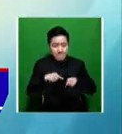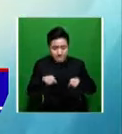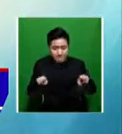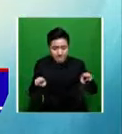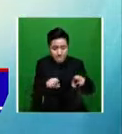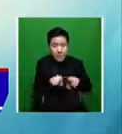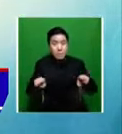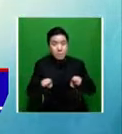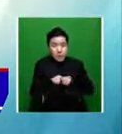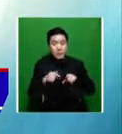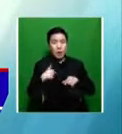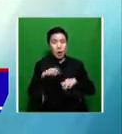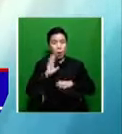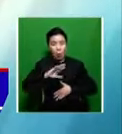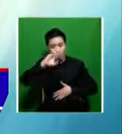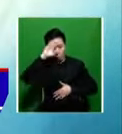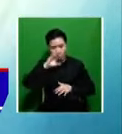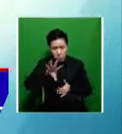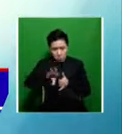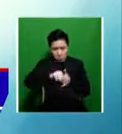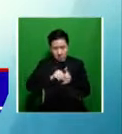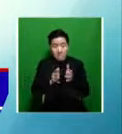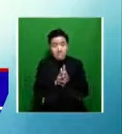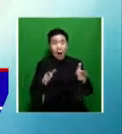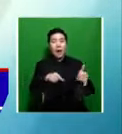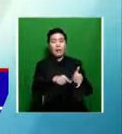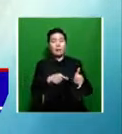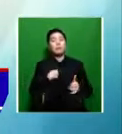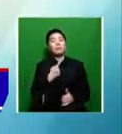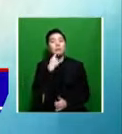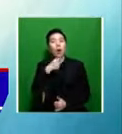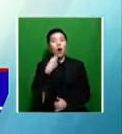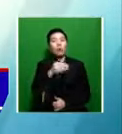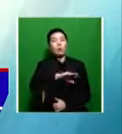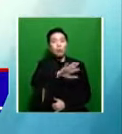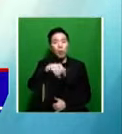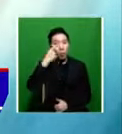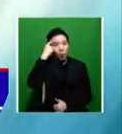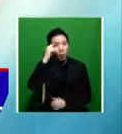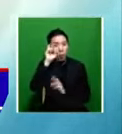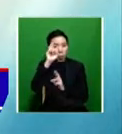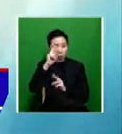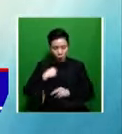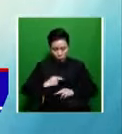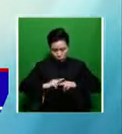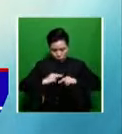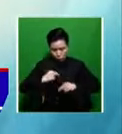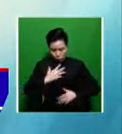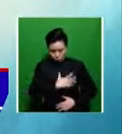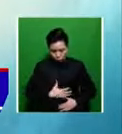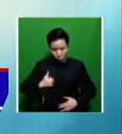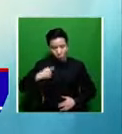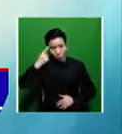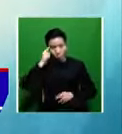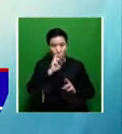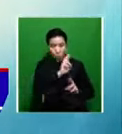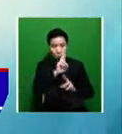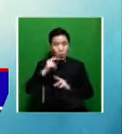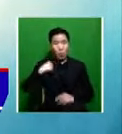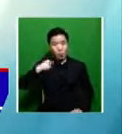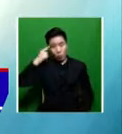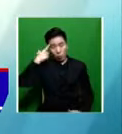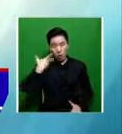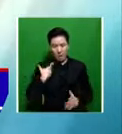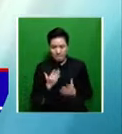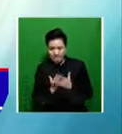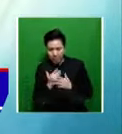พิ่มมากขึ้นก็เพื่อให้พี่น้องประชาชนทั้งหลายเนี่ยได้เพิ่มความระมัดระวังตัวยิ่งขึ้นนะครับในการที่จะ อยู่ร